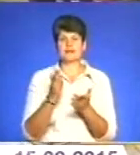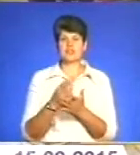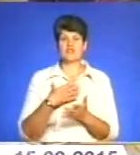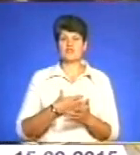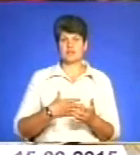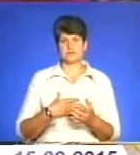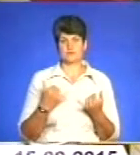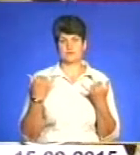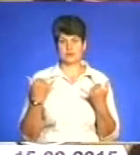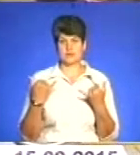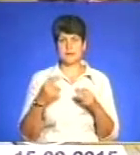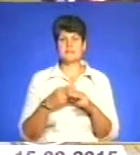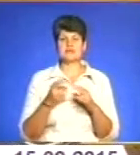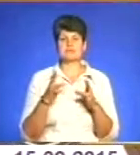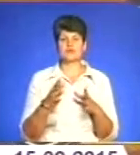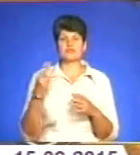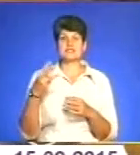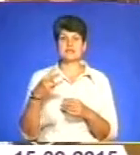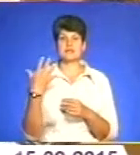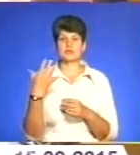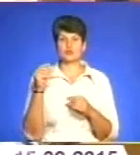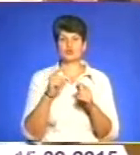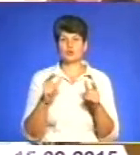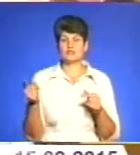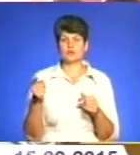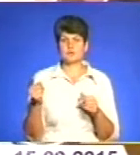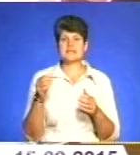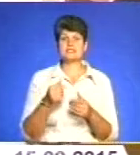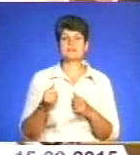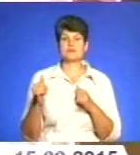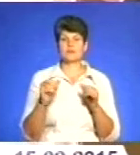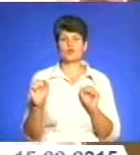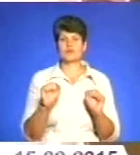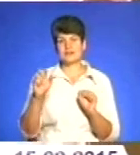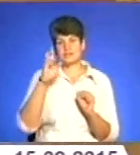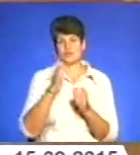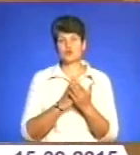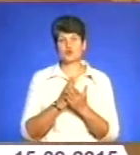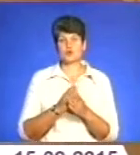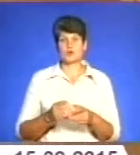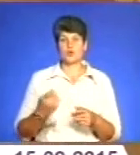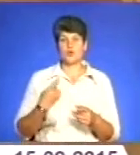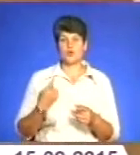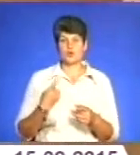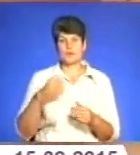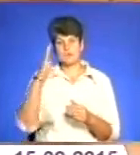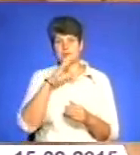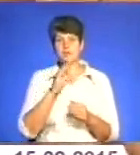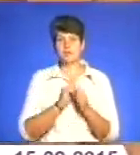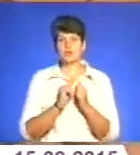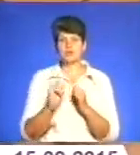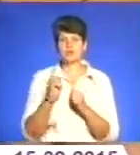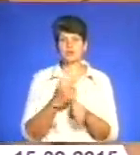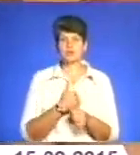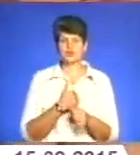актуальним сьогодні. Безпеку у 35 школах Тернополя забезпечує управління Державної служби охорони. Батьки кожної дитини хочуть, аби її